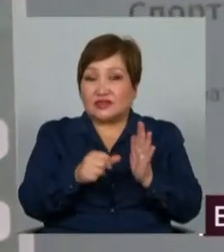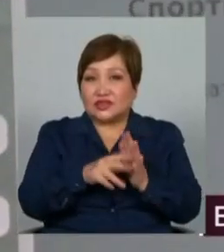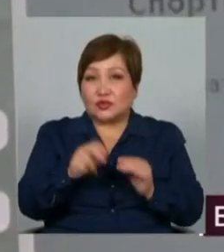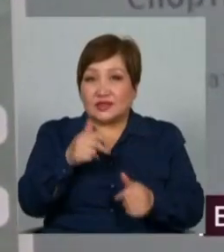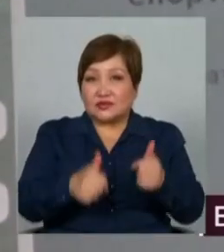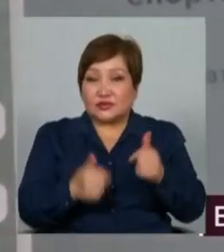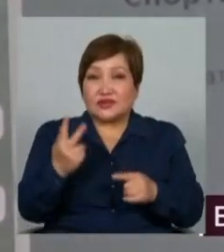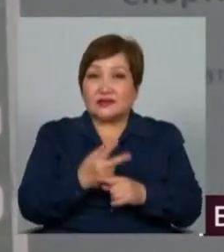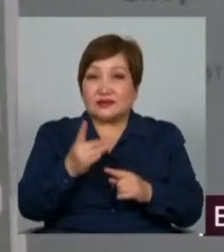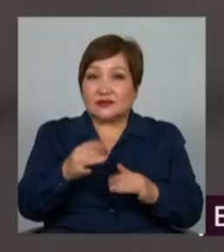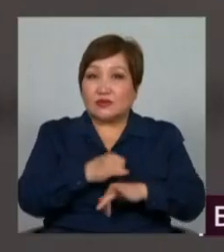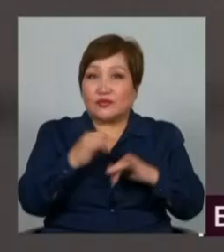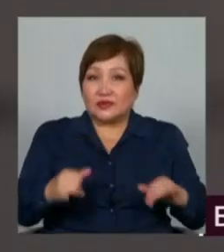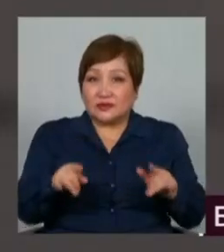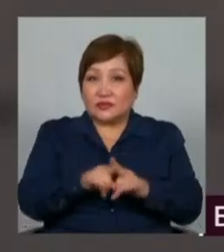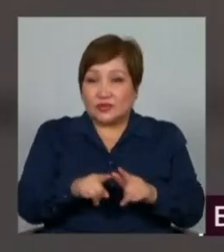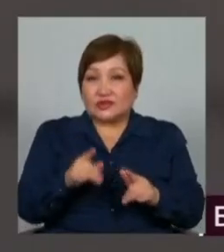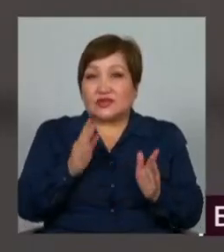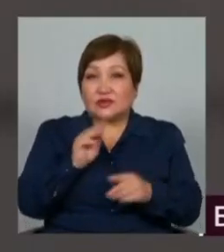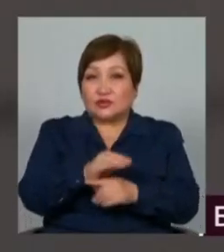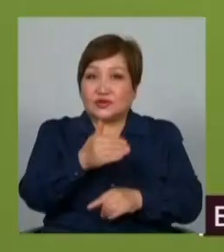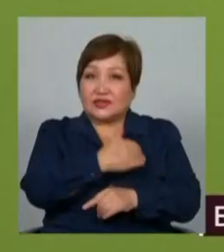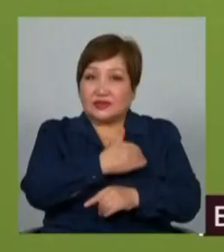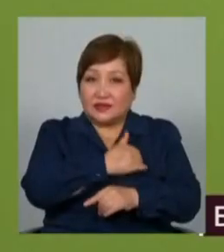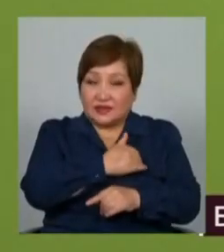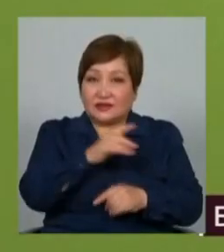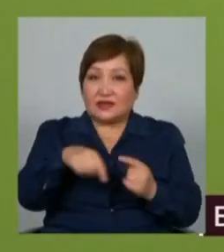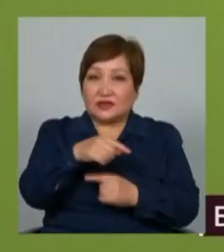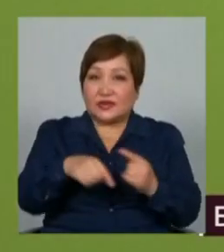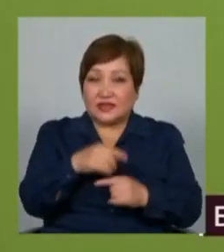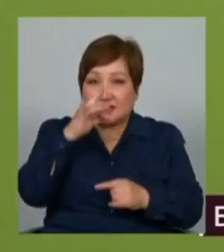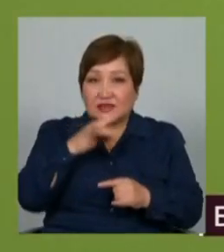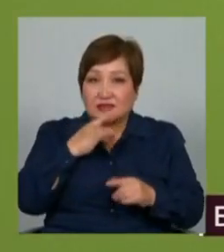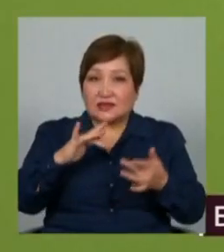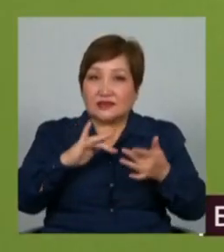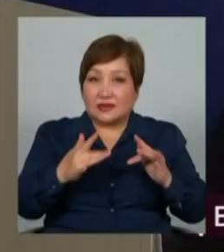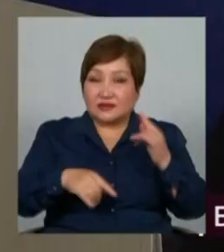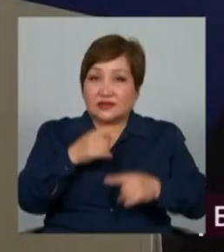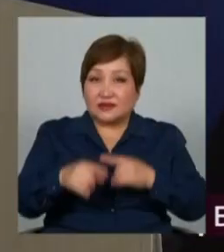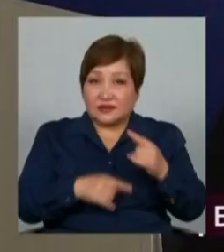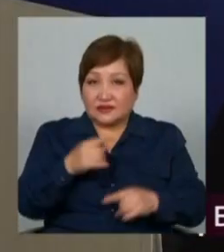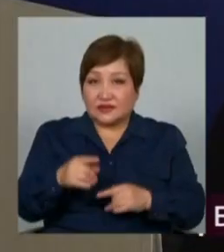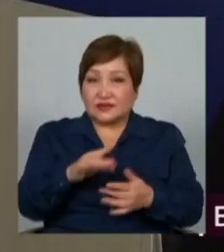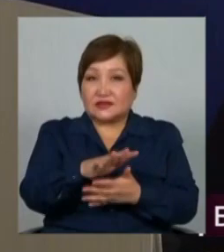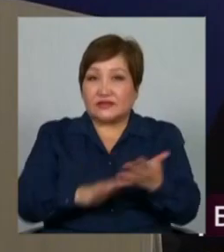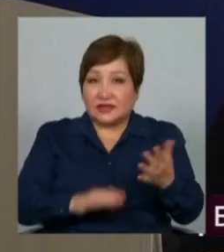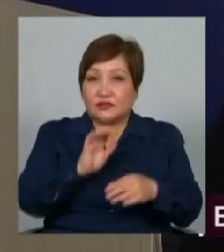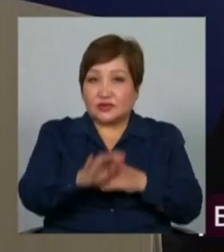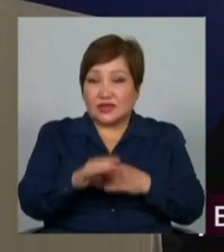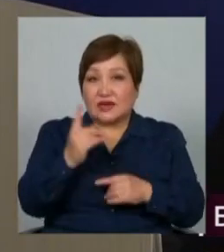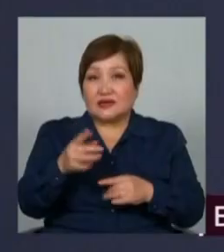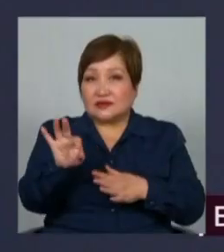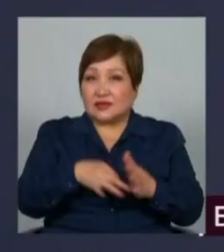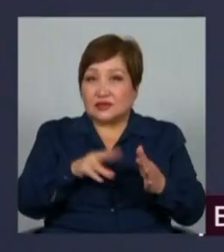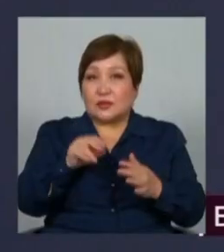2 есеге артқан. Жүйеге қосылғысы келген кәсіпкер info.kazakhstan сайт арқылы өтінім жіберсе, бірер күнде ақ QR-код ала